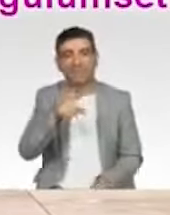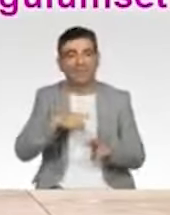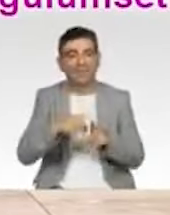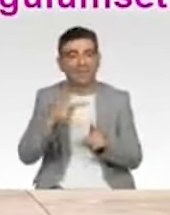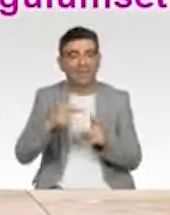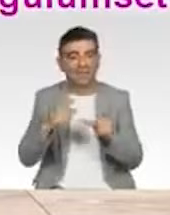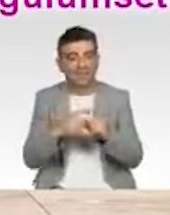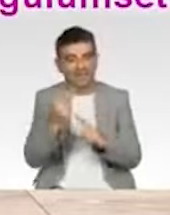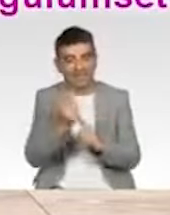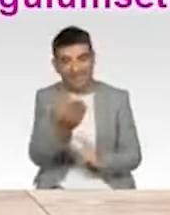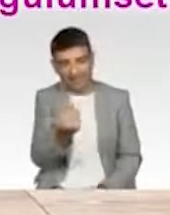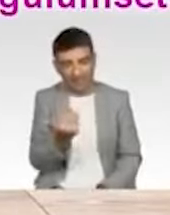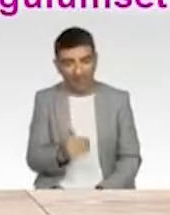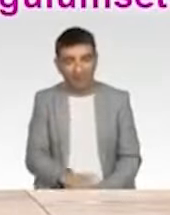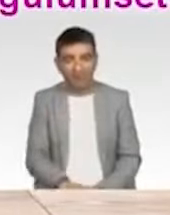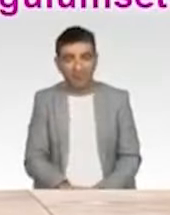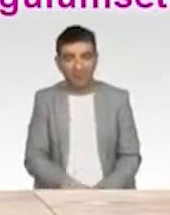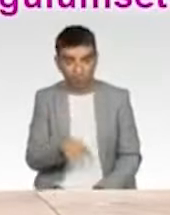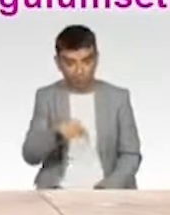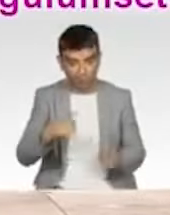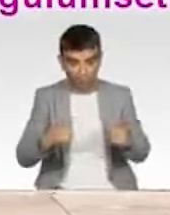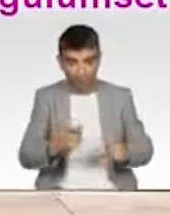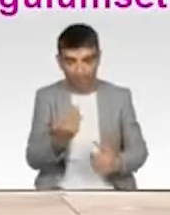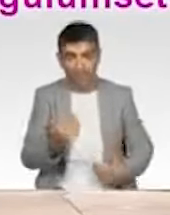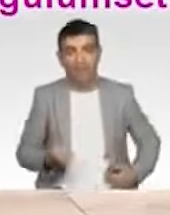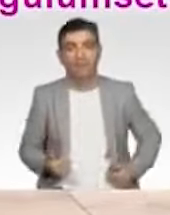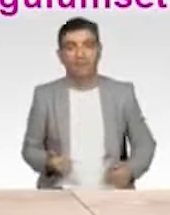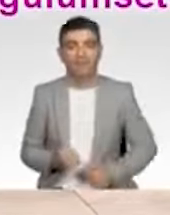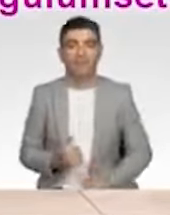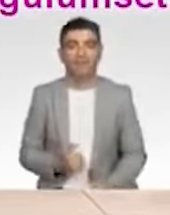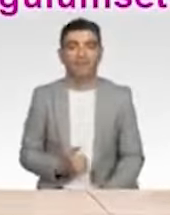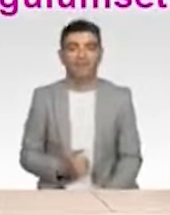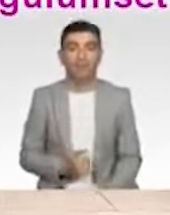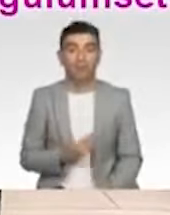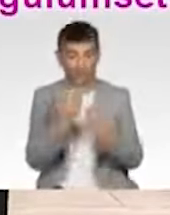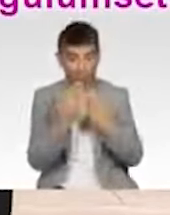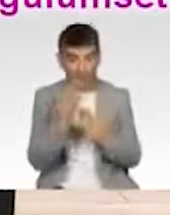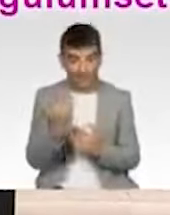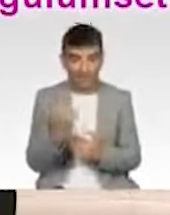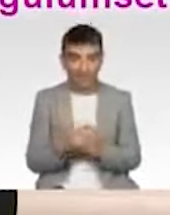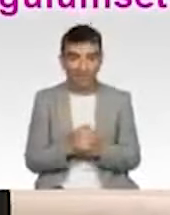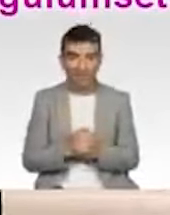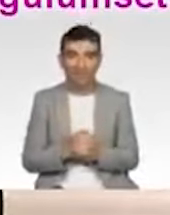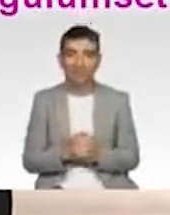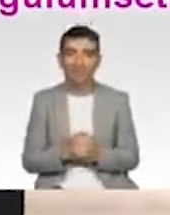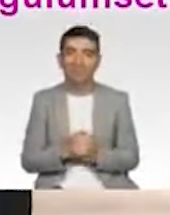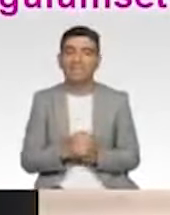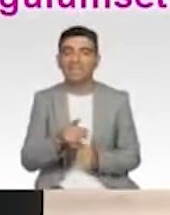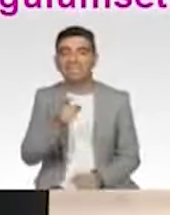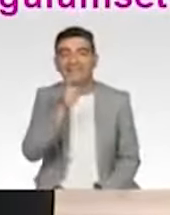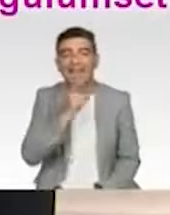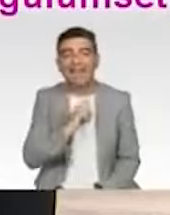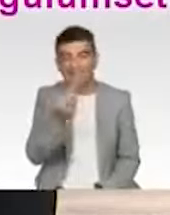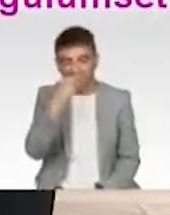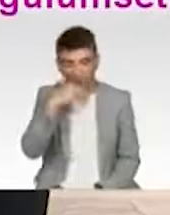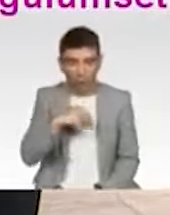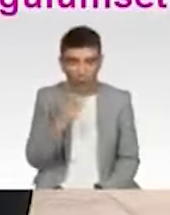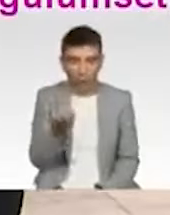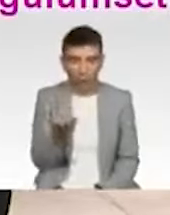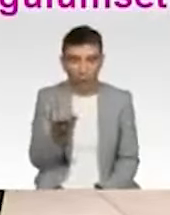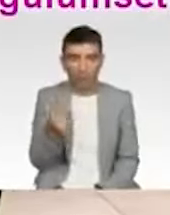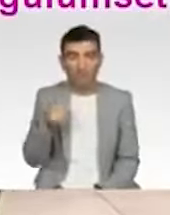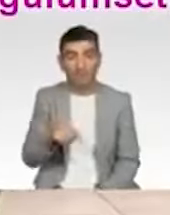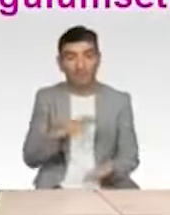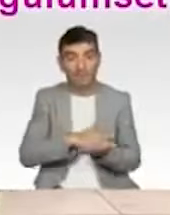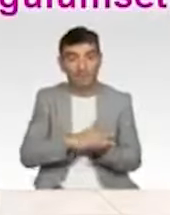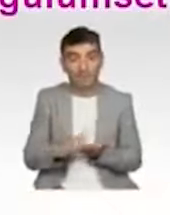misin? Ezgi. Buraya gel. Geliyorum, geliyorum. Sohbete. İnsanlar zaten ciddi bir beslenme düzeni yok. Yanlış besleniyorlar. Bir de